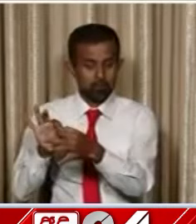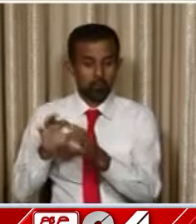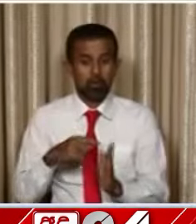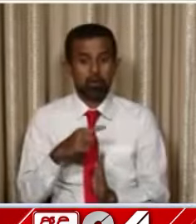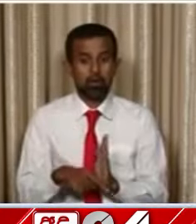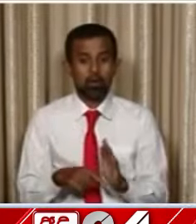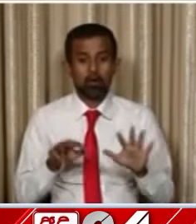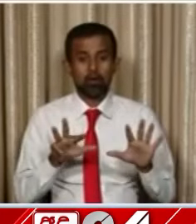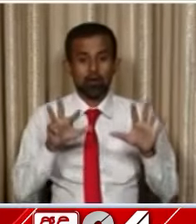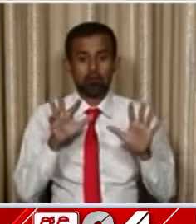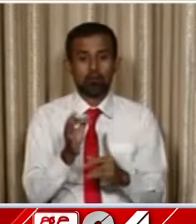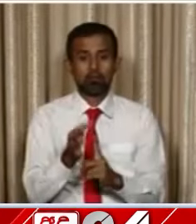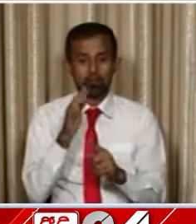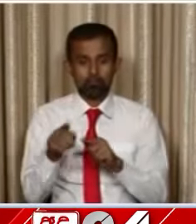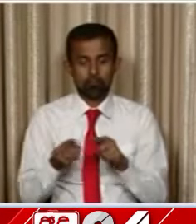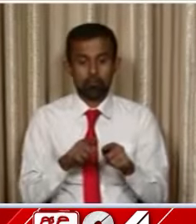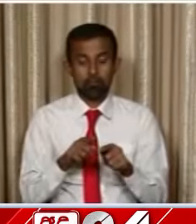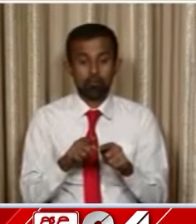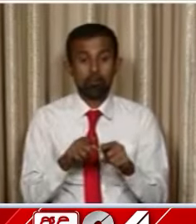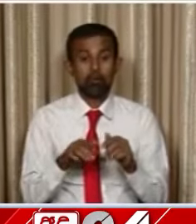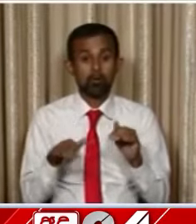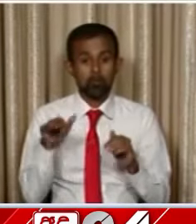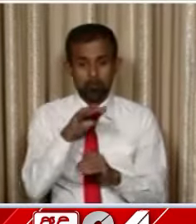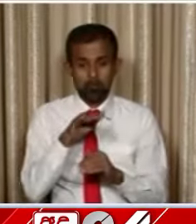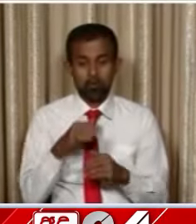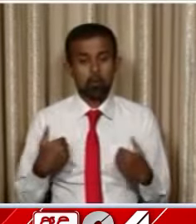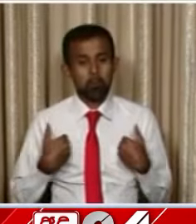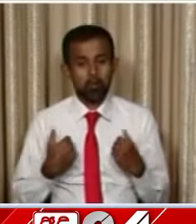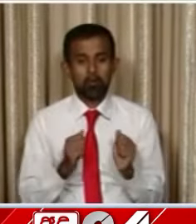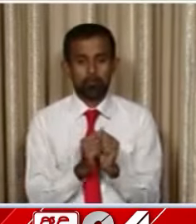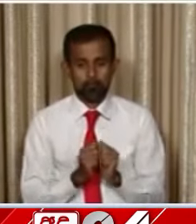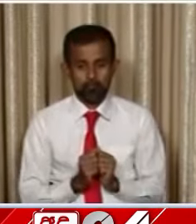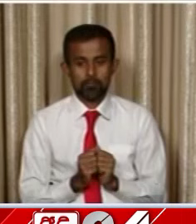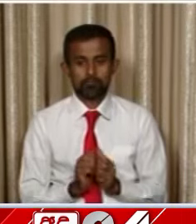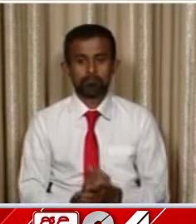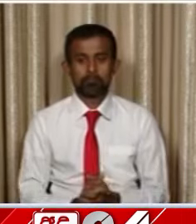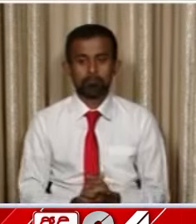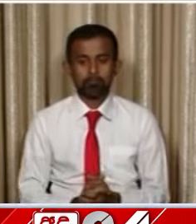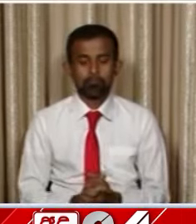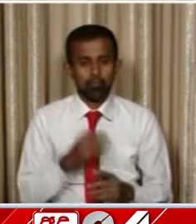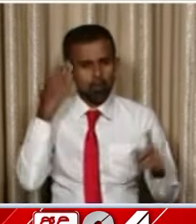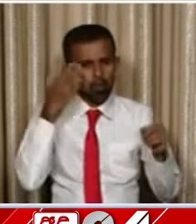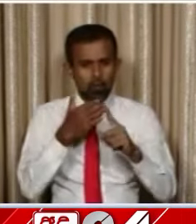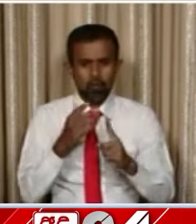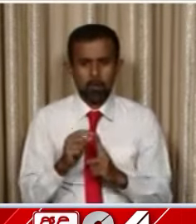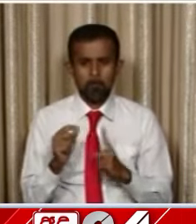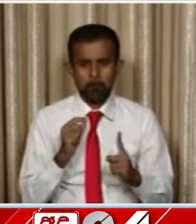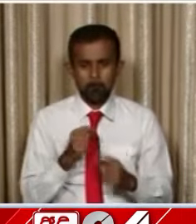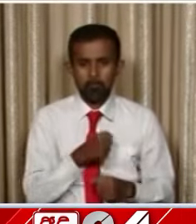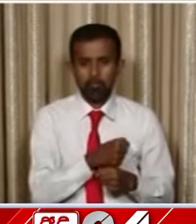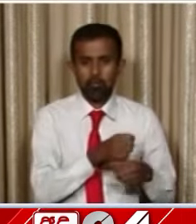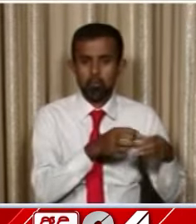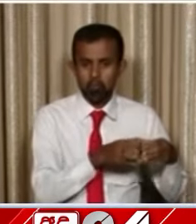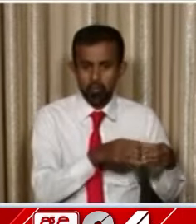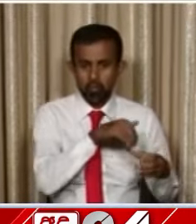රටේ 9 වැනි විධායක ජනාධිපතිවරයා වශයෙන් පත්කිරීම සඳහා කැපවීමෙන් කටයුතු කරන්නෙමි. මේ අරමුණු සඳහා පාර්ලිමේන්තුවේ ආණ්ඩු පක්ෂයේ